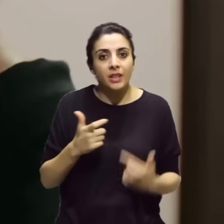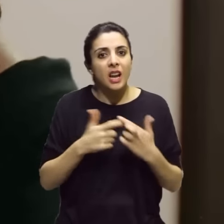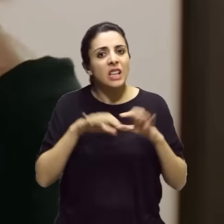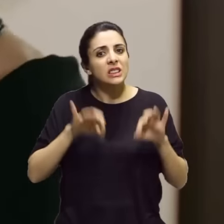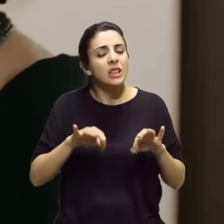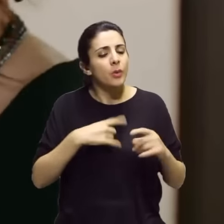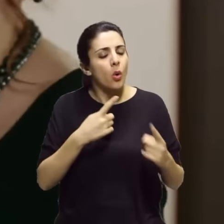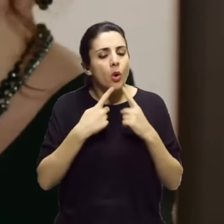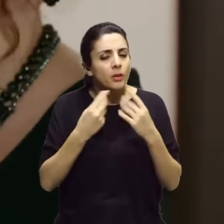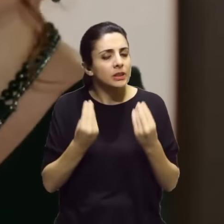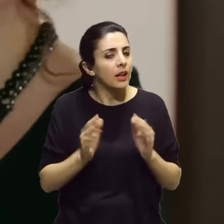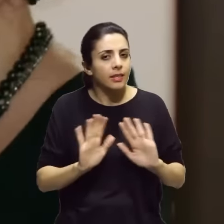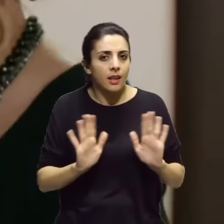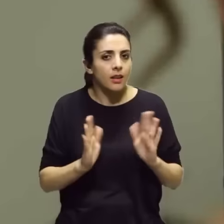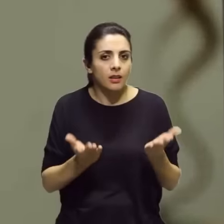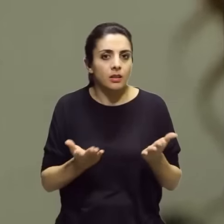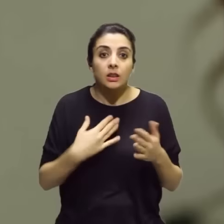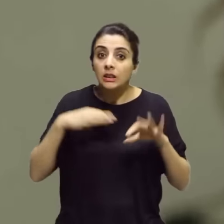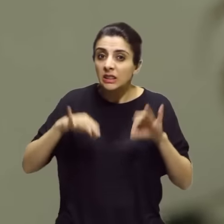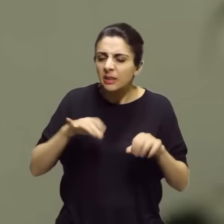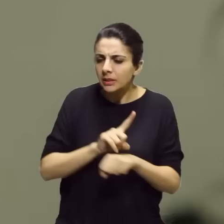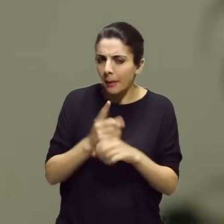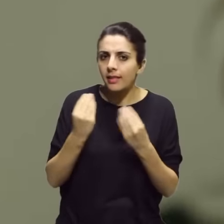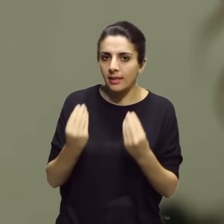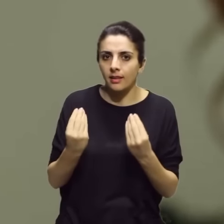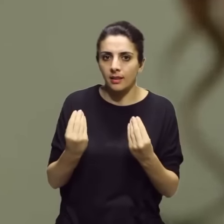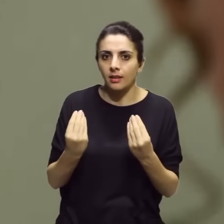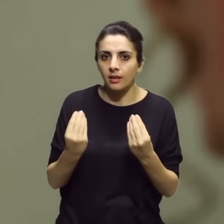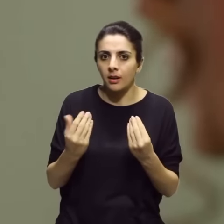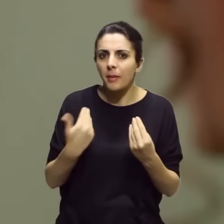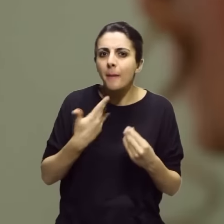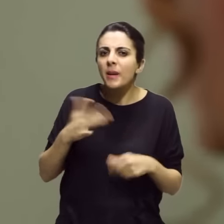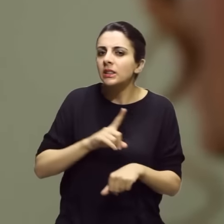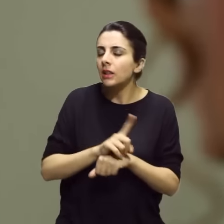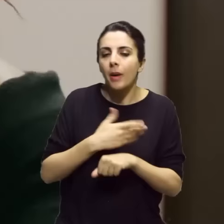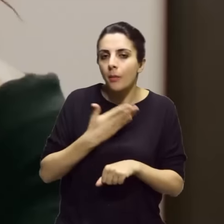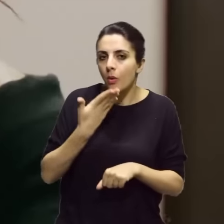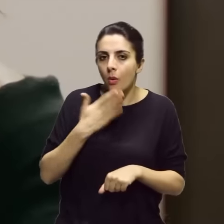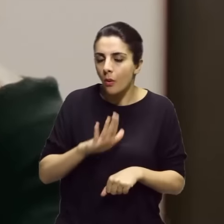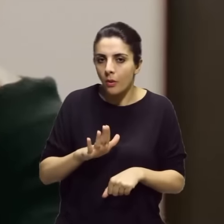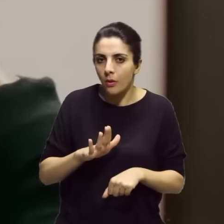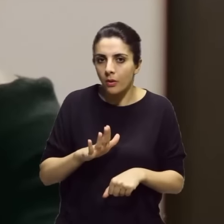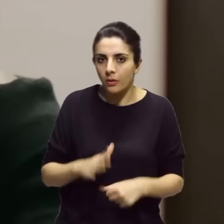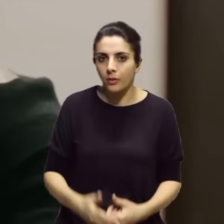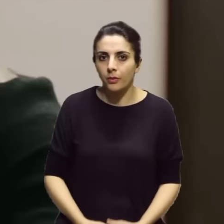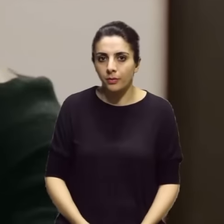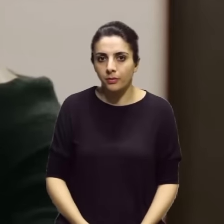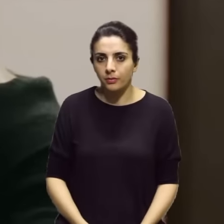Reyhan, şimdi bunları konuşmanın sırası değil. Şu an tam zamanı. Benim başka zamanım yok.